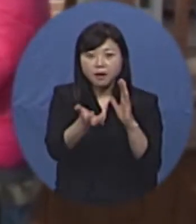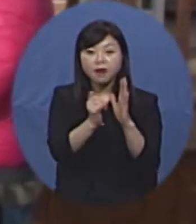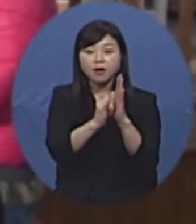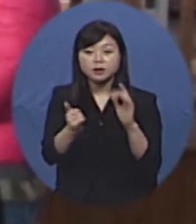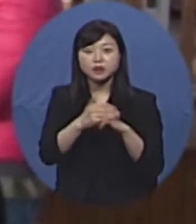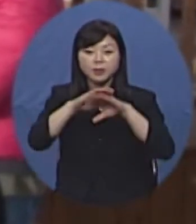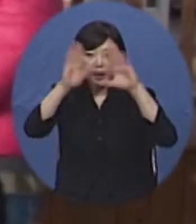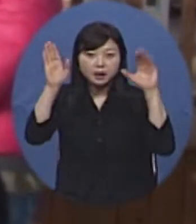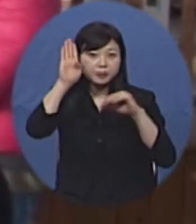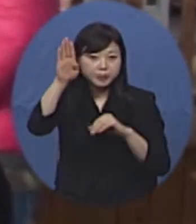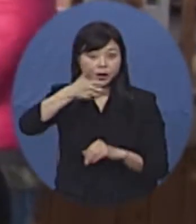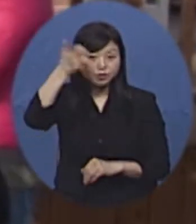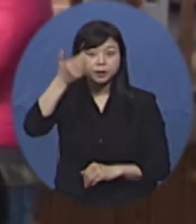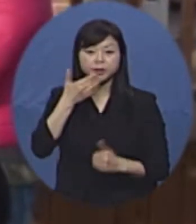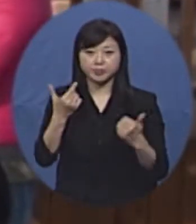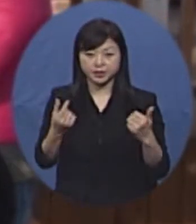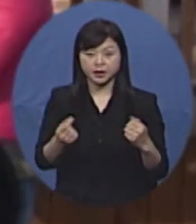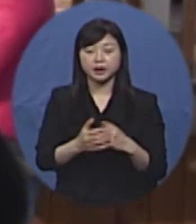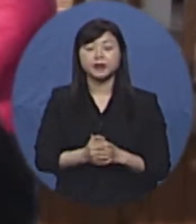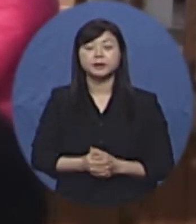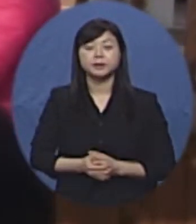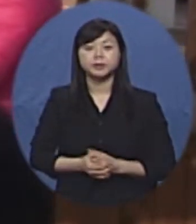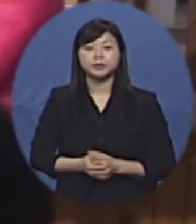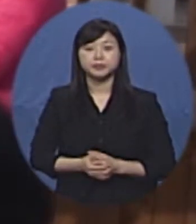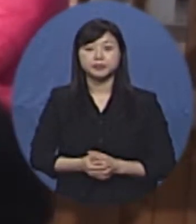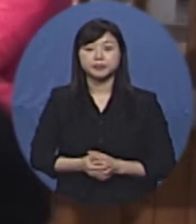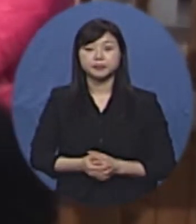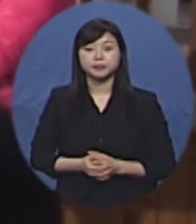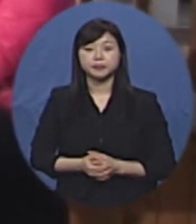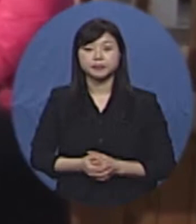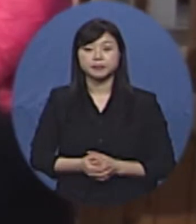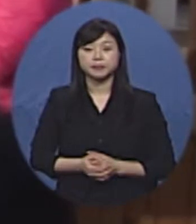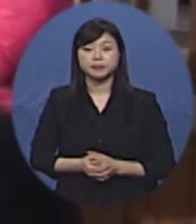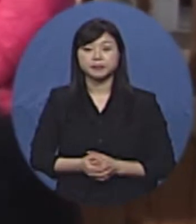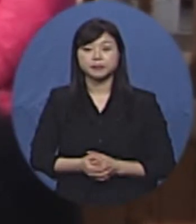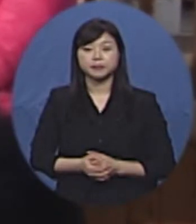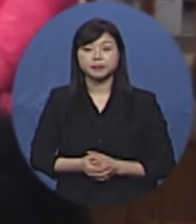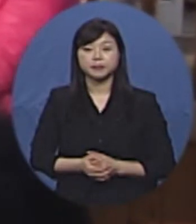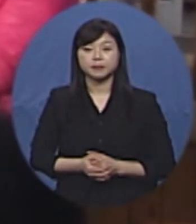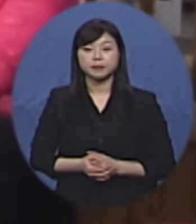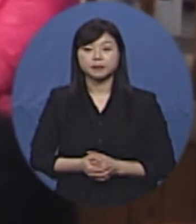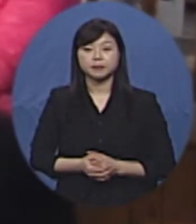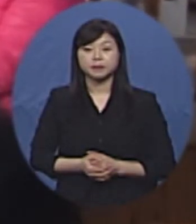됐습니다. 복지TV 뉴스 전남방송 진두리입니다.